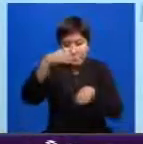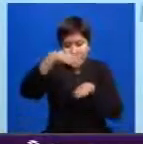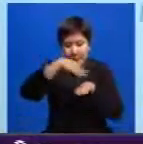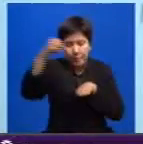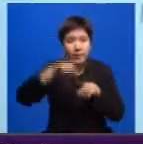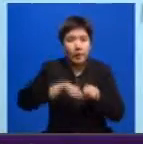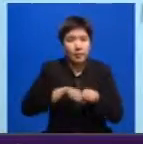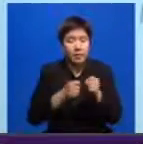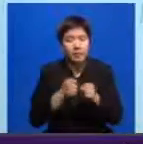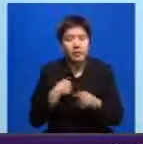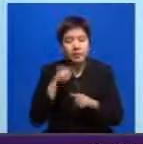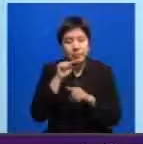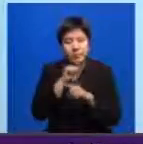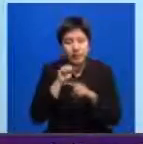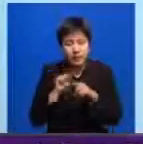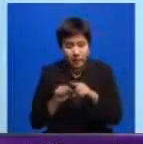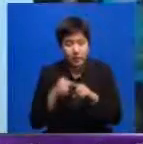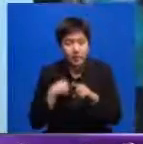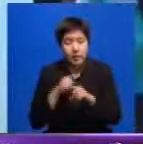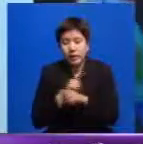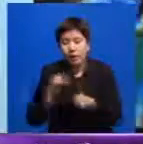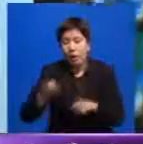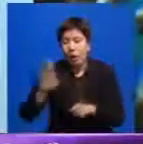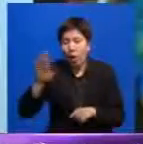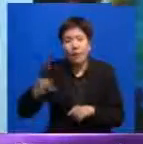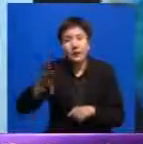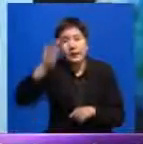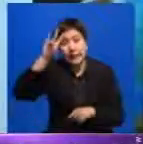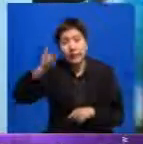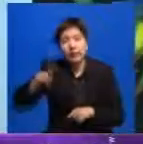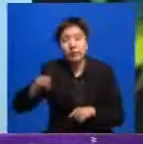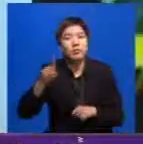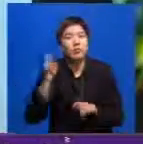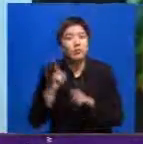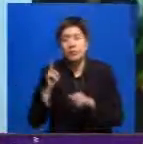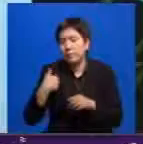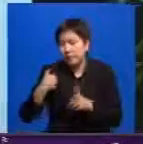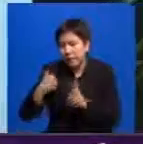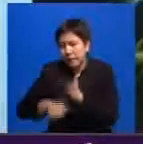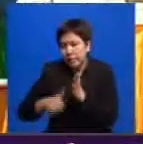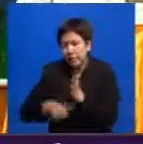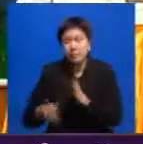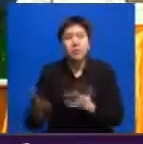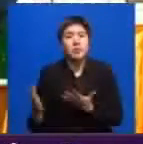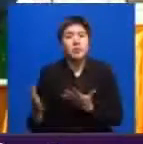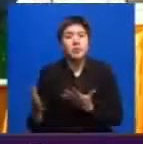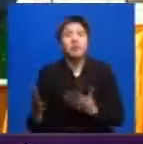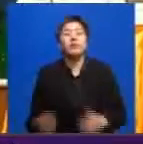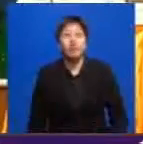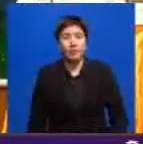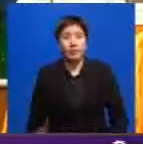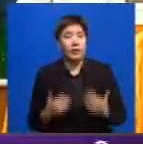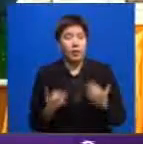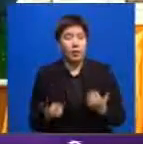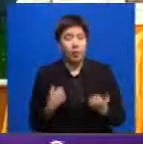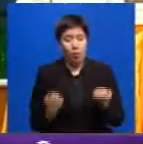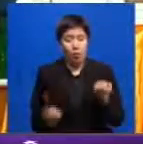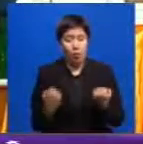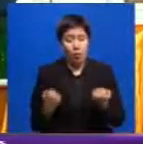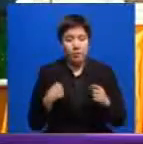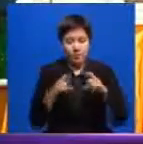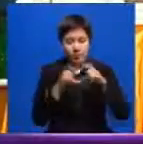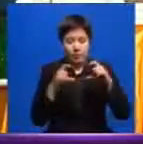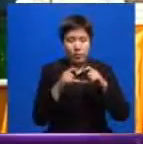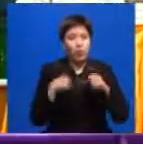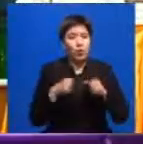มีการคิผสีมูลค่าเพิ่มแต่ค่าผ่านทาง Motorway็นค่าธรรมเนียมที่ไม่มีการเสียผสีปัจุบัมรถยต์ที่ใช้บัตร